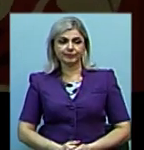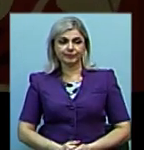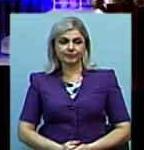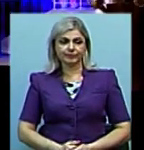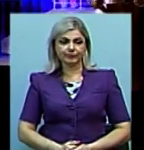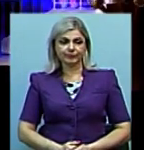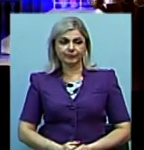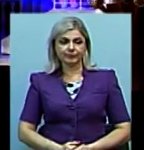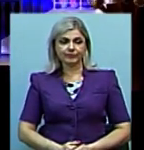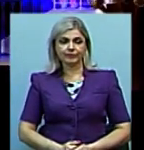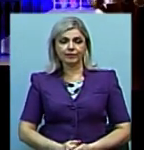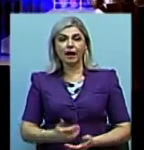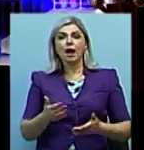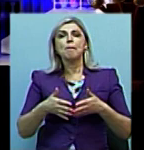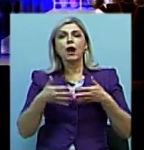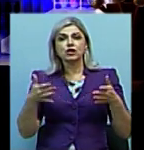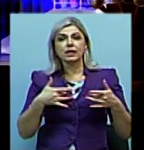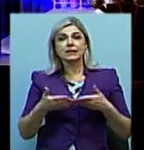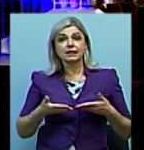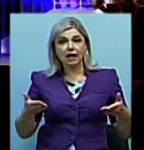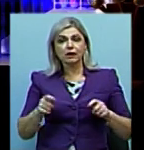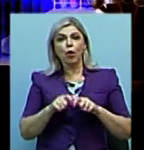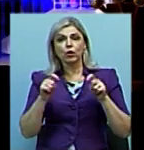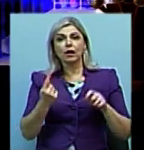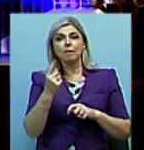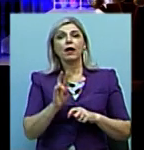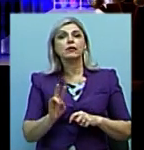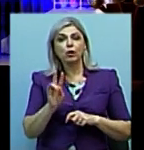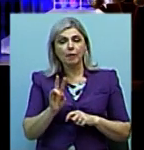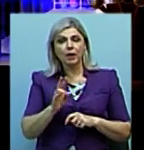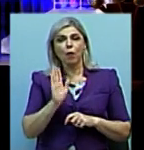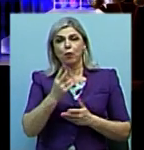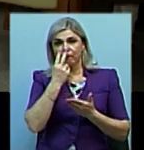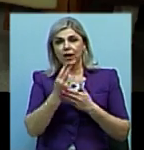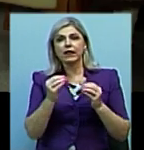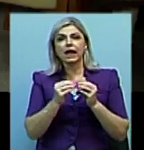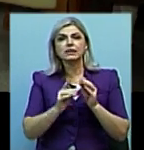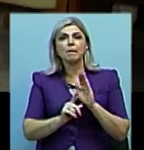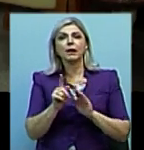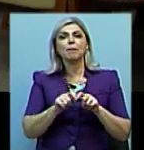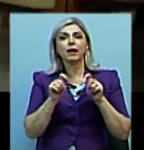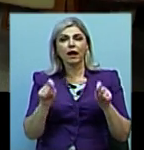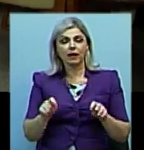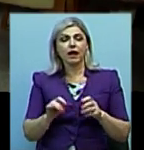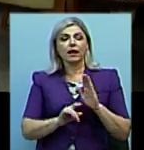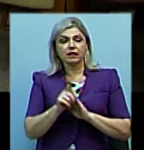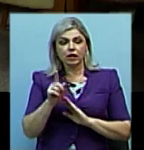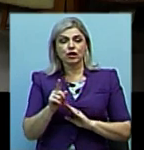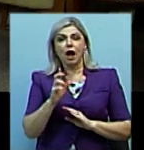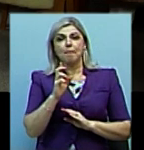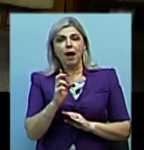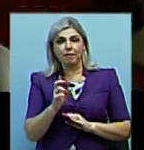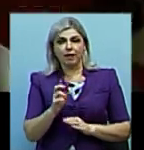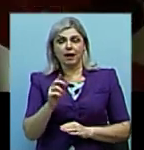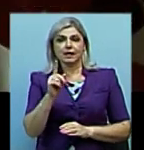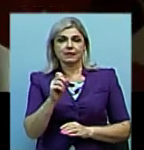этому. Велику сцену відкриють 1 листопада. Миколаївці побачать 10 прем'єр. Розпочнуть п'єсу за мотивами розповіді Ісаака Бабеля